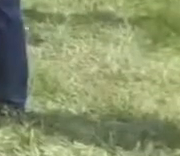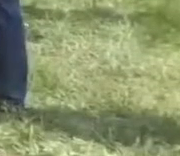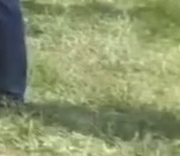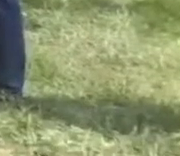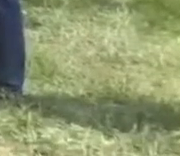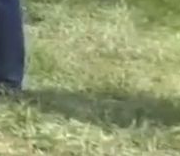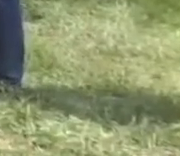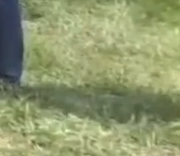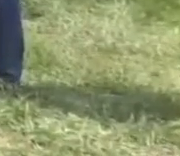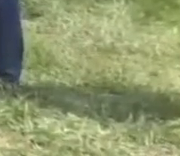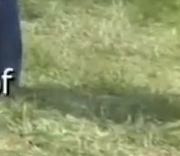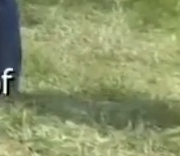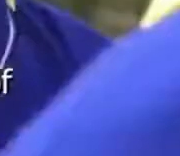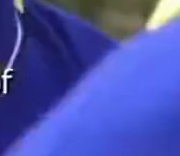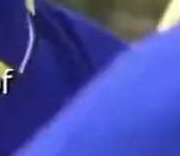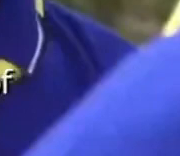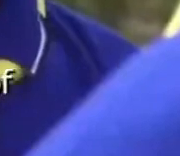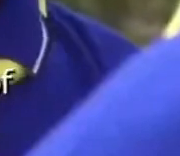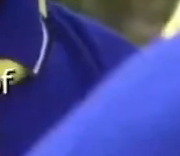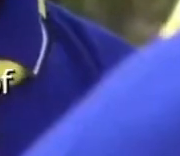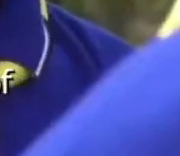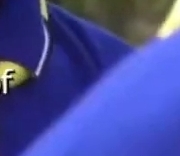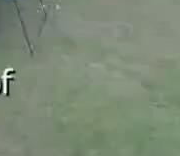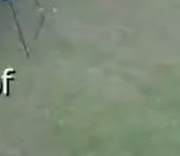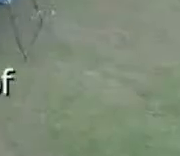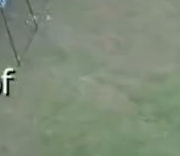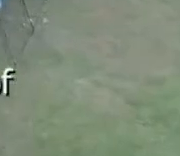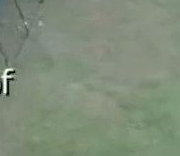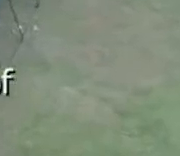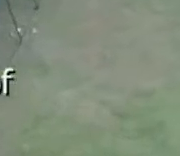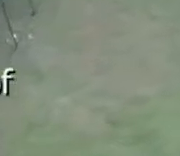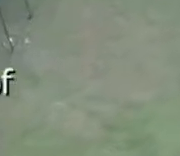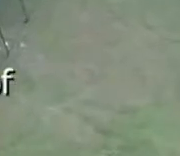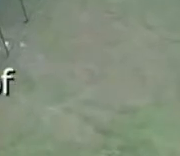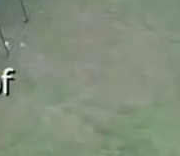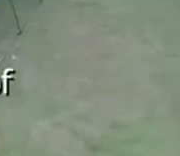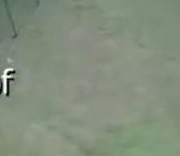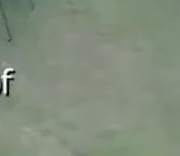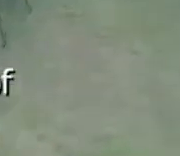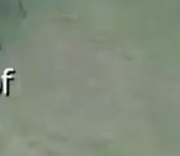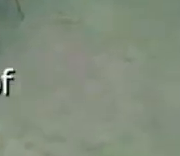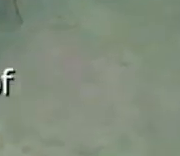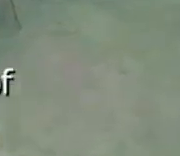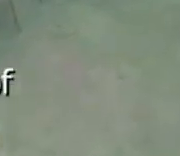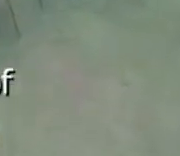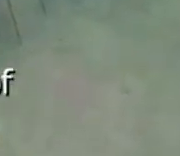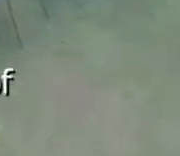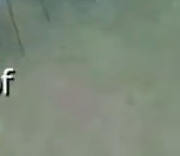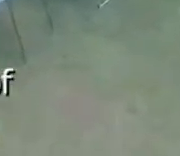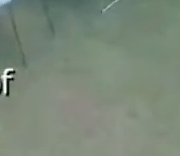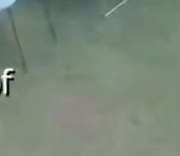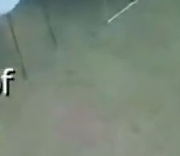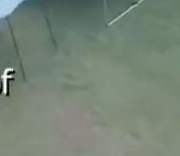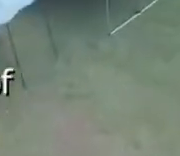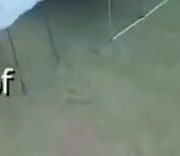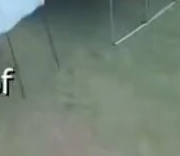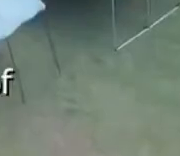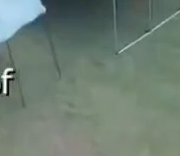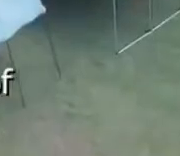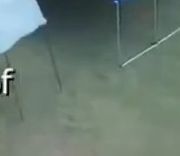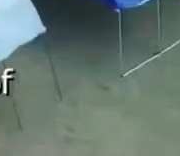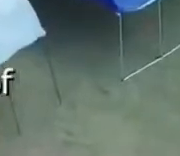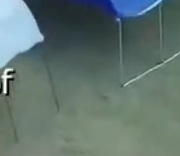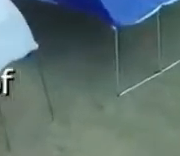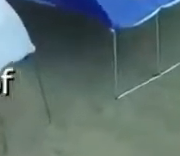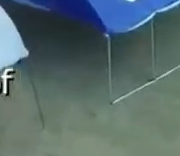Pada tahun 2010, Kementerian Sosial kembali meluaskan jangkauan kesiapsiagaan dan pengurangan resiko